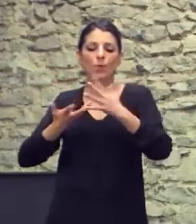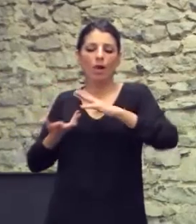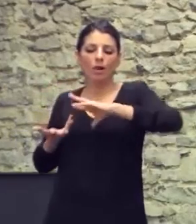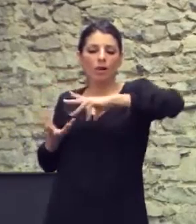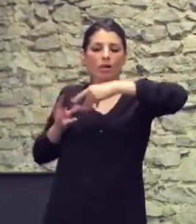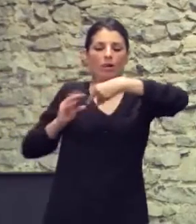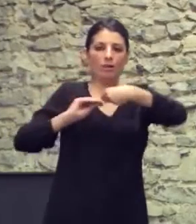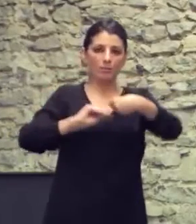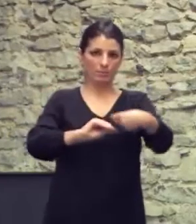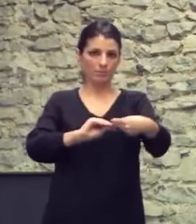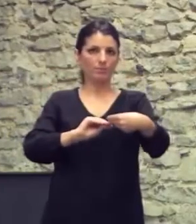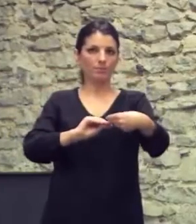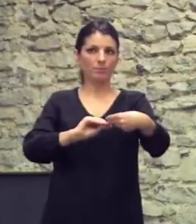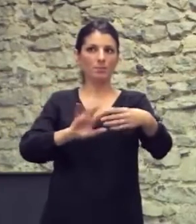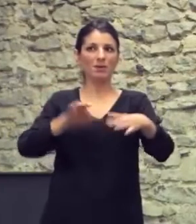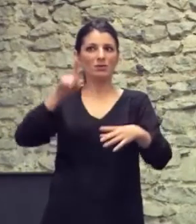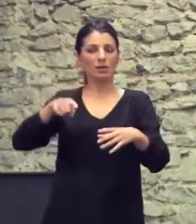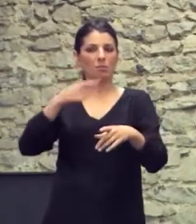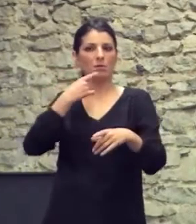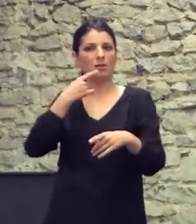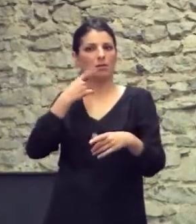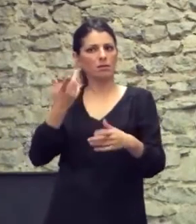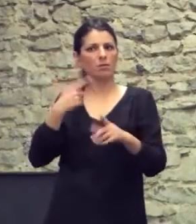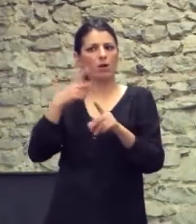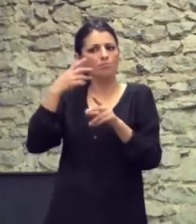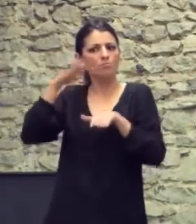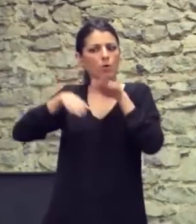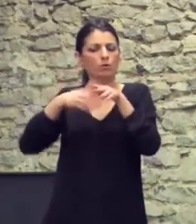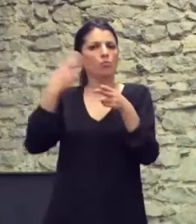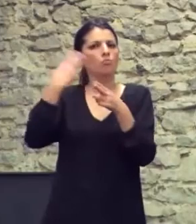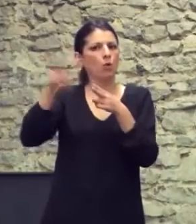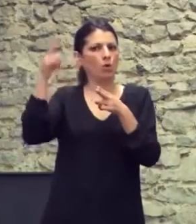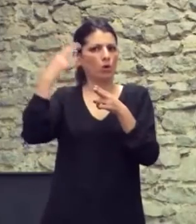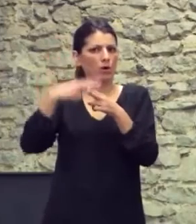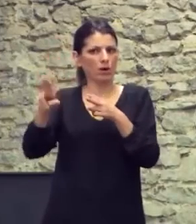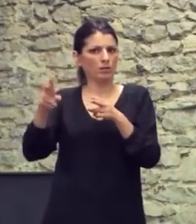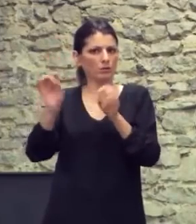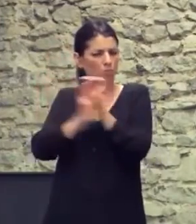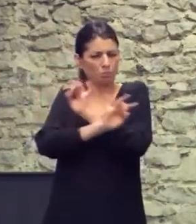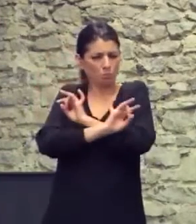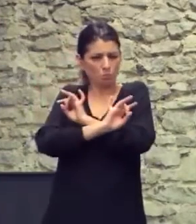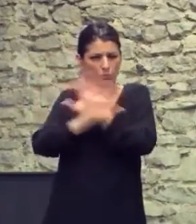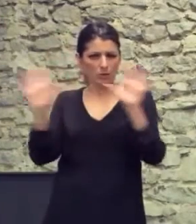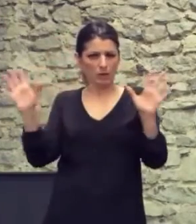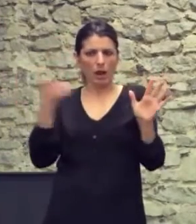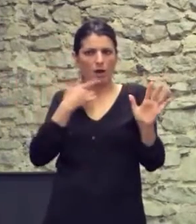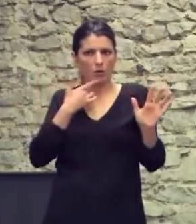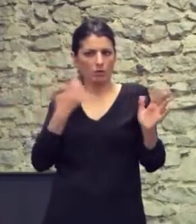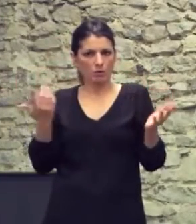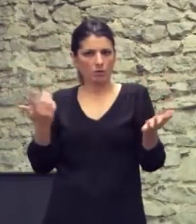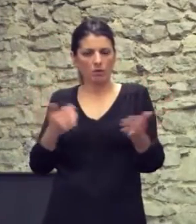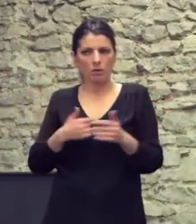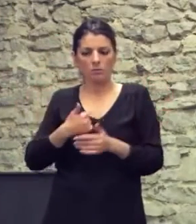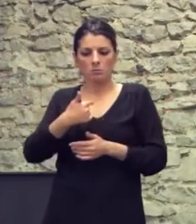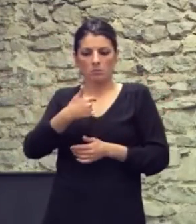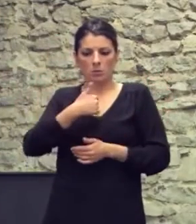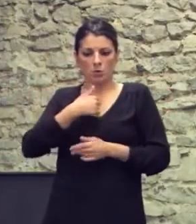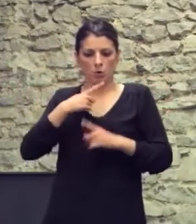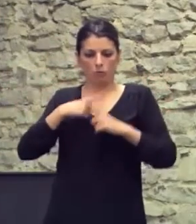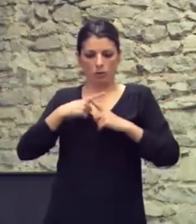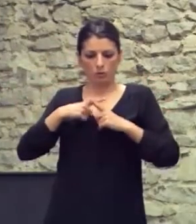batez, baina bereziki prozesu politiko batez hitz egiten digu. Oso eragarbian esaten du, nik